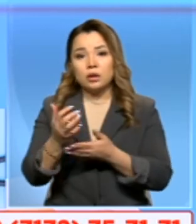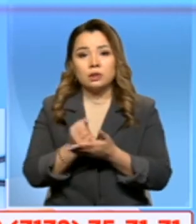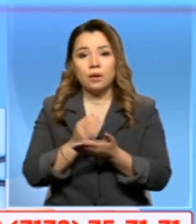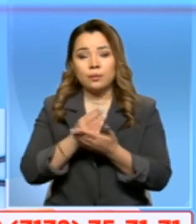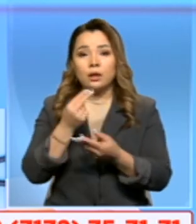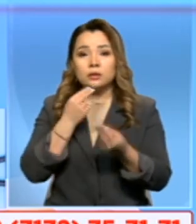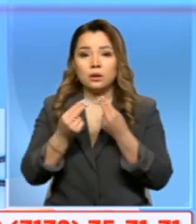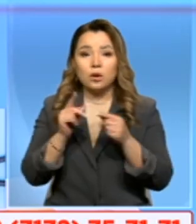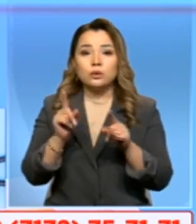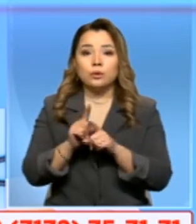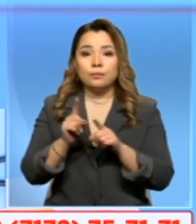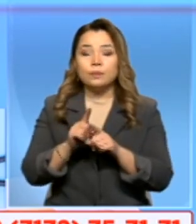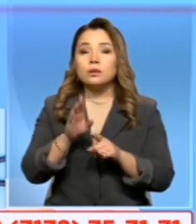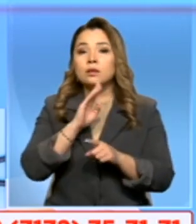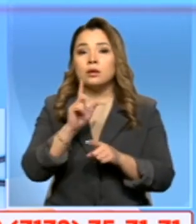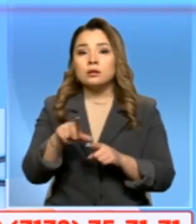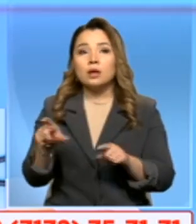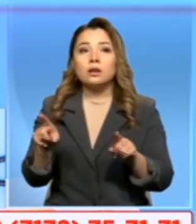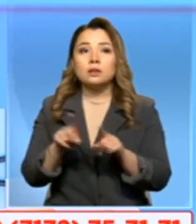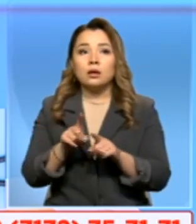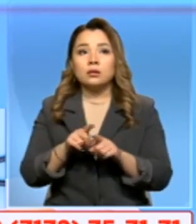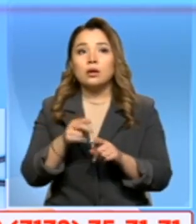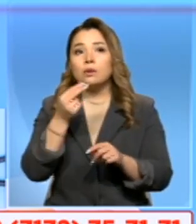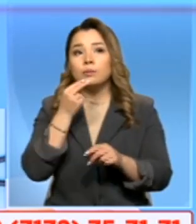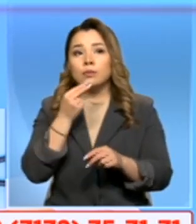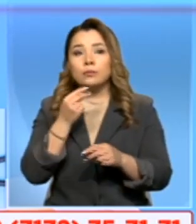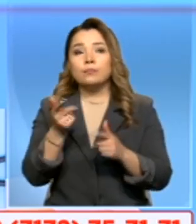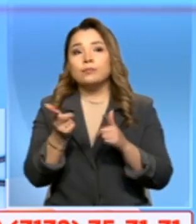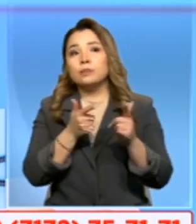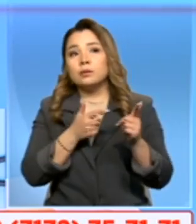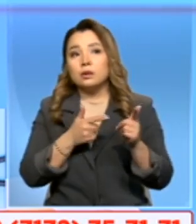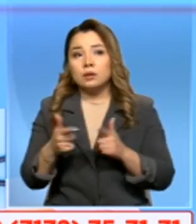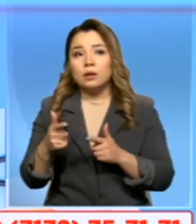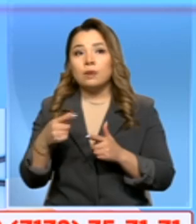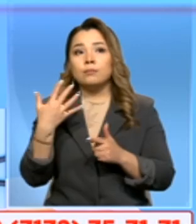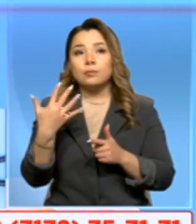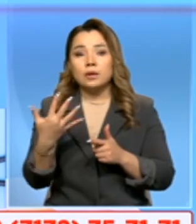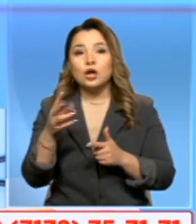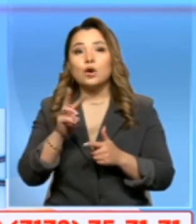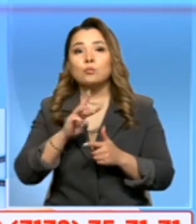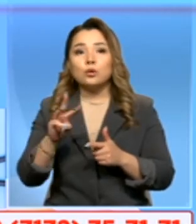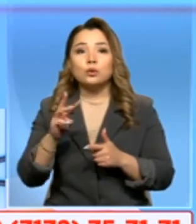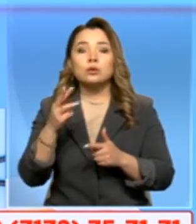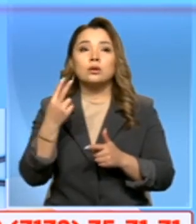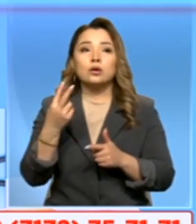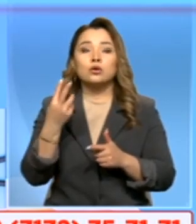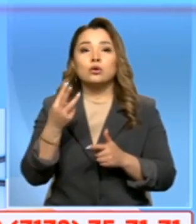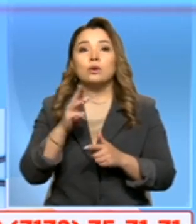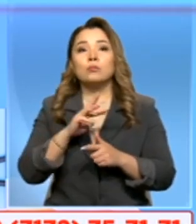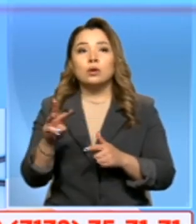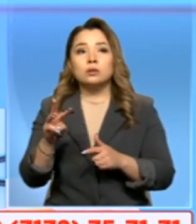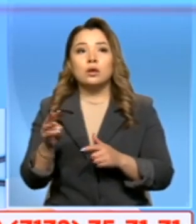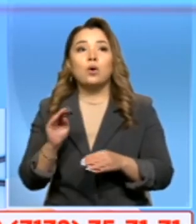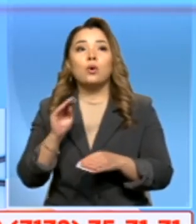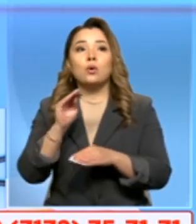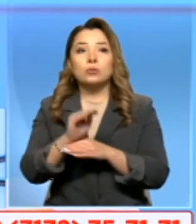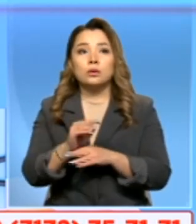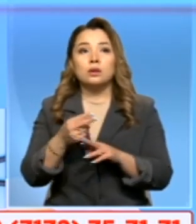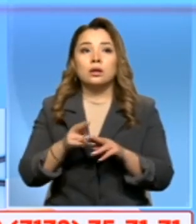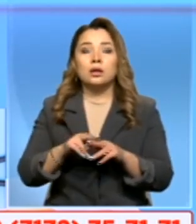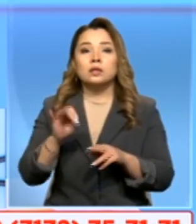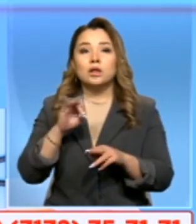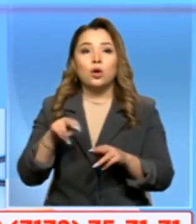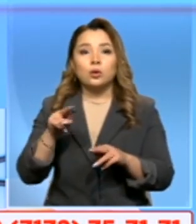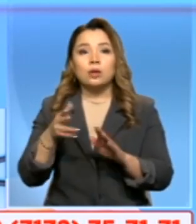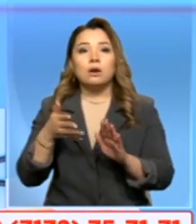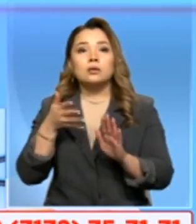тамақ пісіргенде қыз келіншектер тамақ пісті-ау деген кезде бір 5 минут, 2-3 минут қалған кезде қоссаңыз, ол